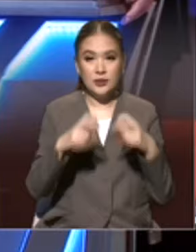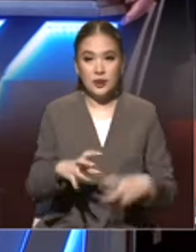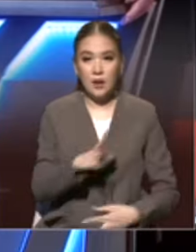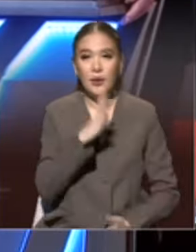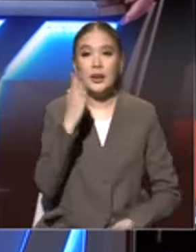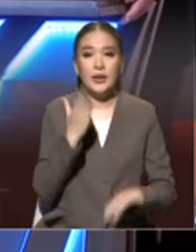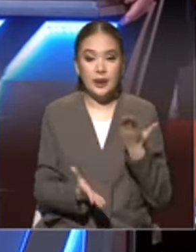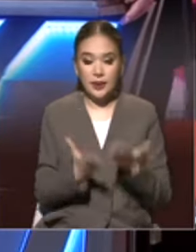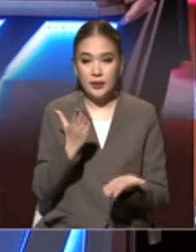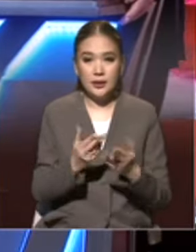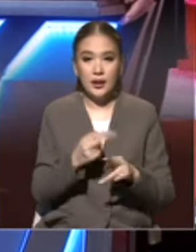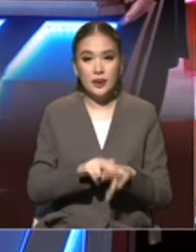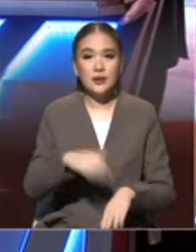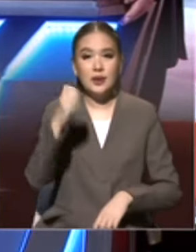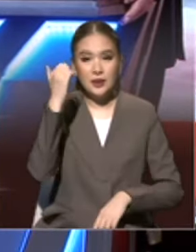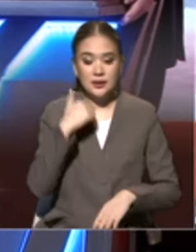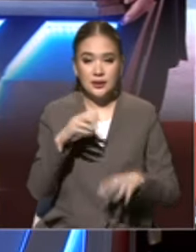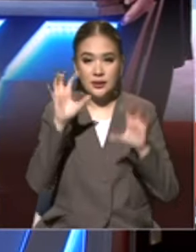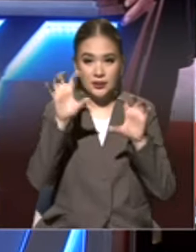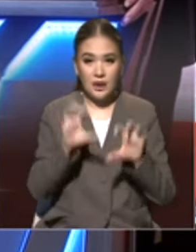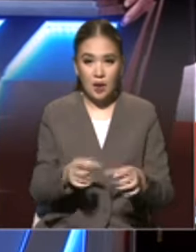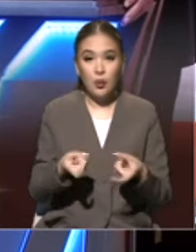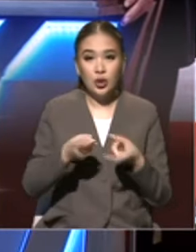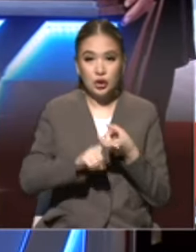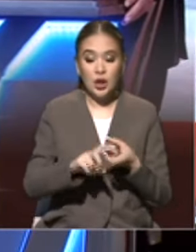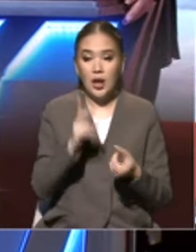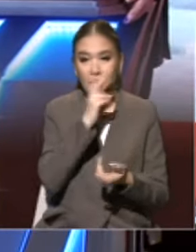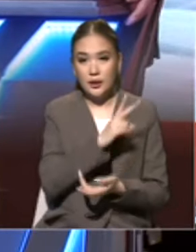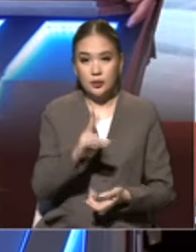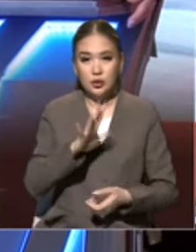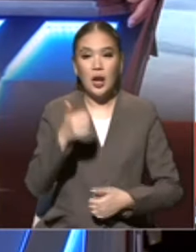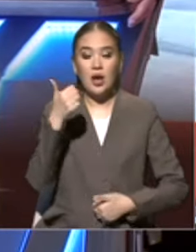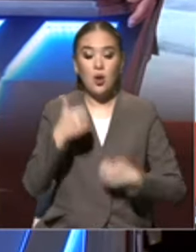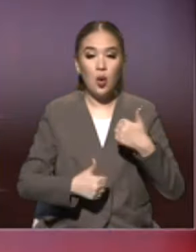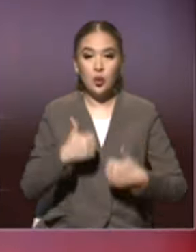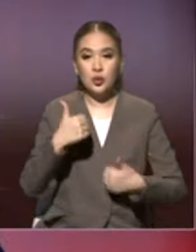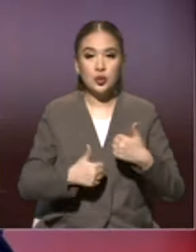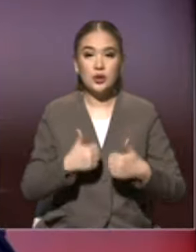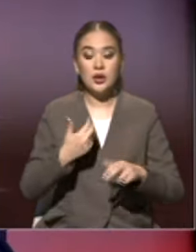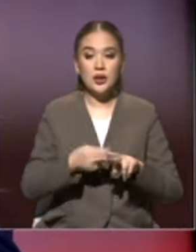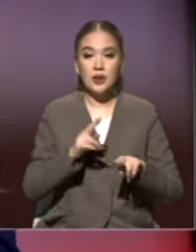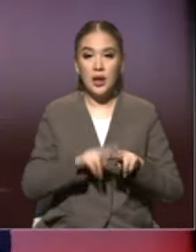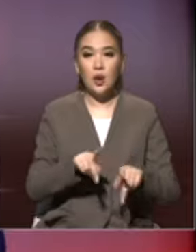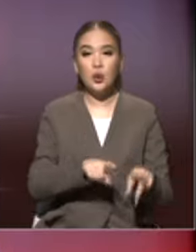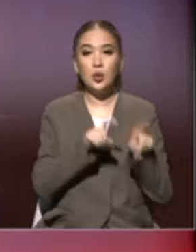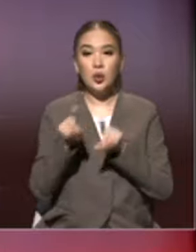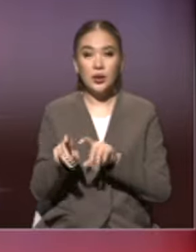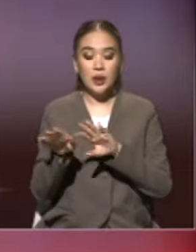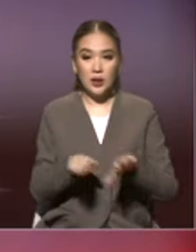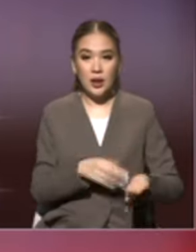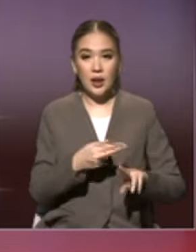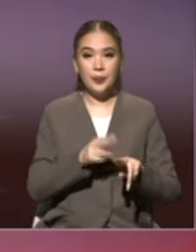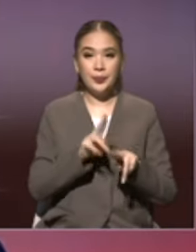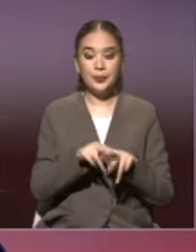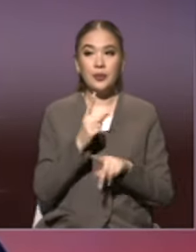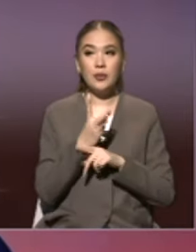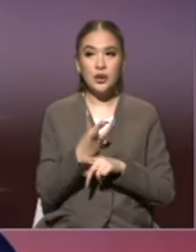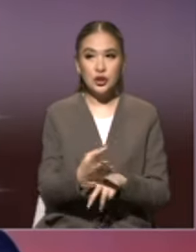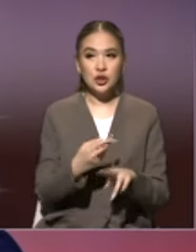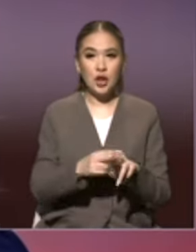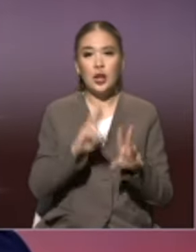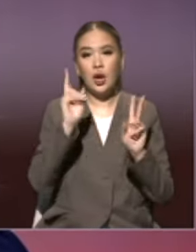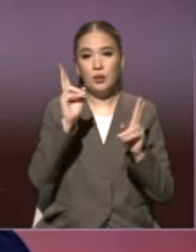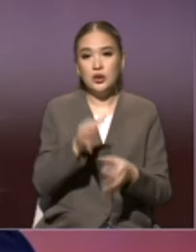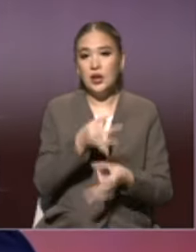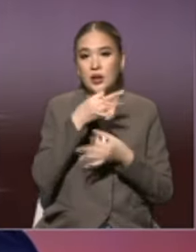де ескі заң түбірегінде қарайтын болсаңыз, егер жаңағы конкурстық комиссия өткеннен кейін, егер оны бір жаға жаңағы біреуге